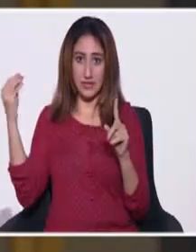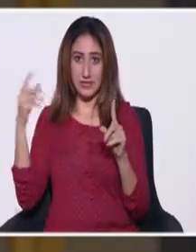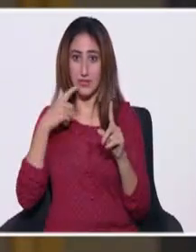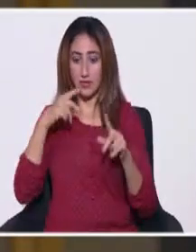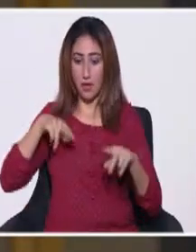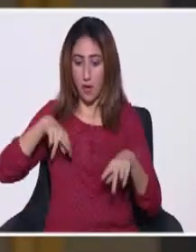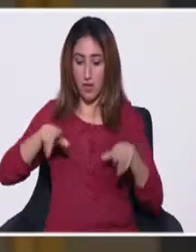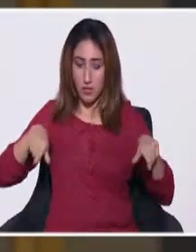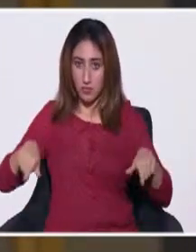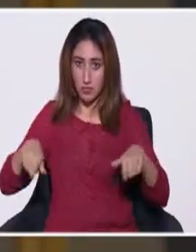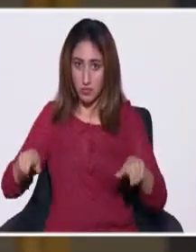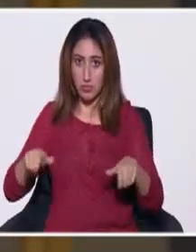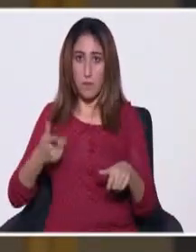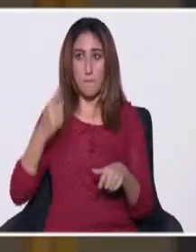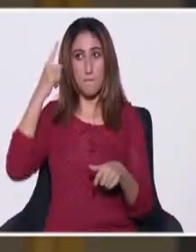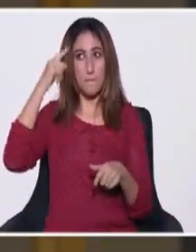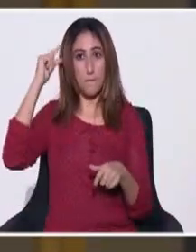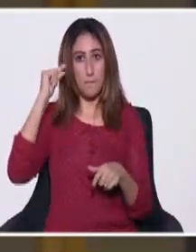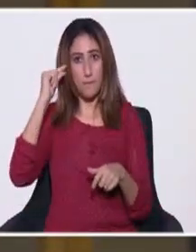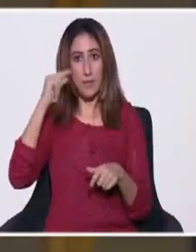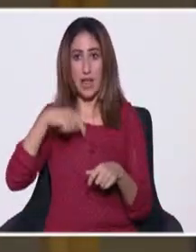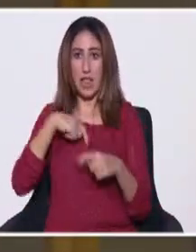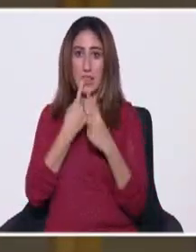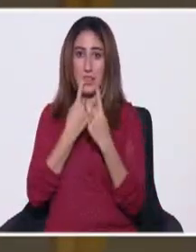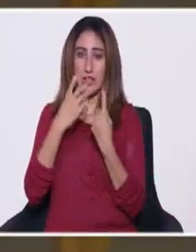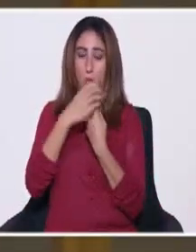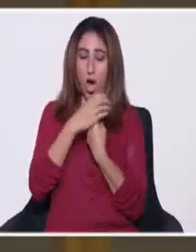الحركية والداون والتوحد، ودول طبعا